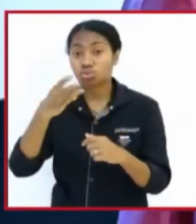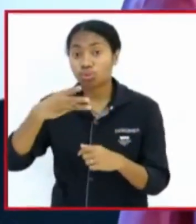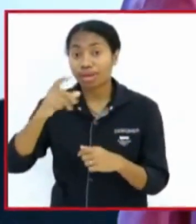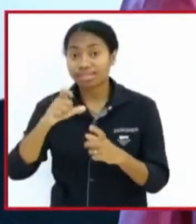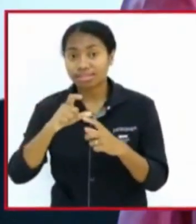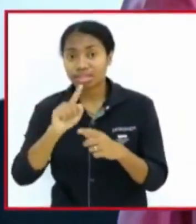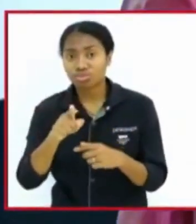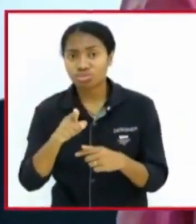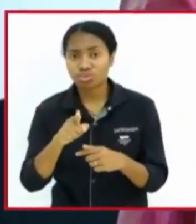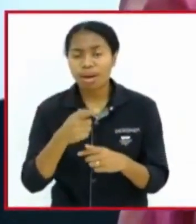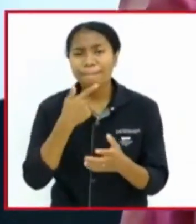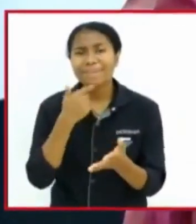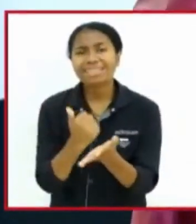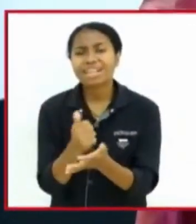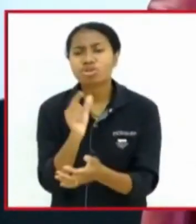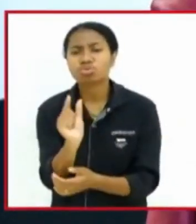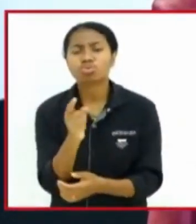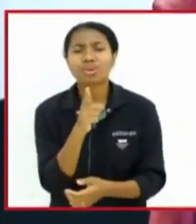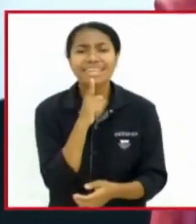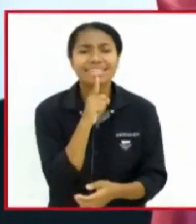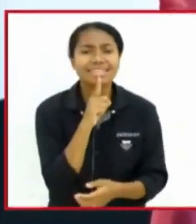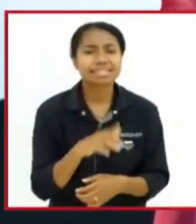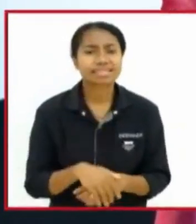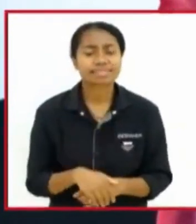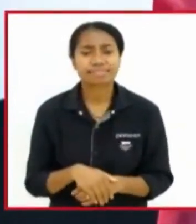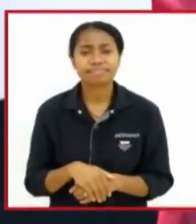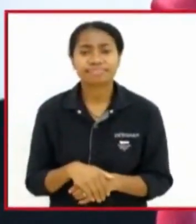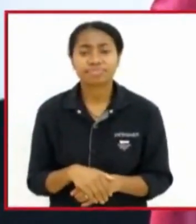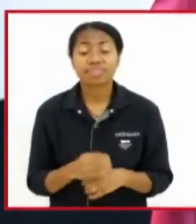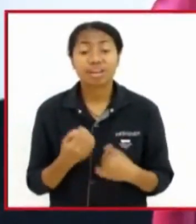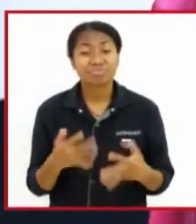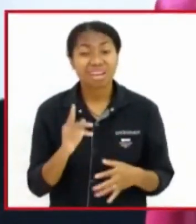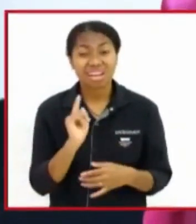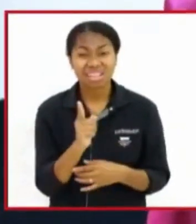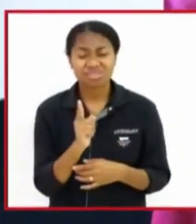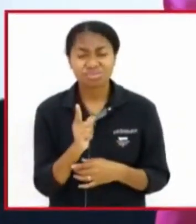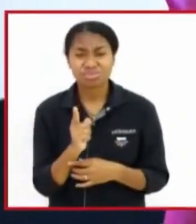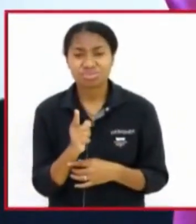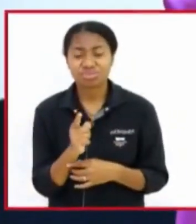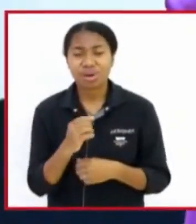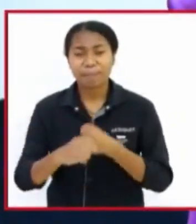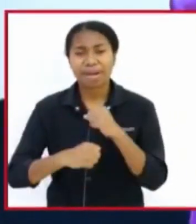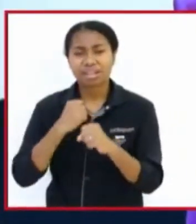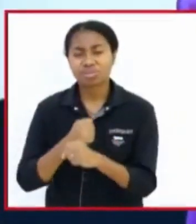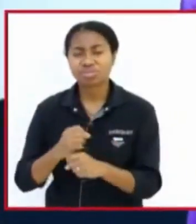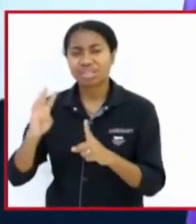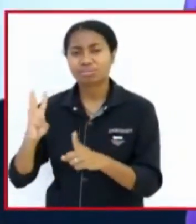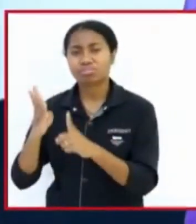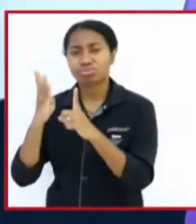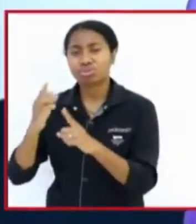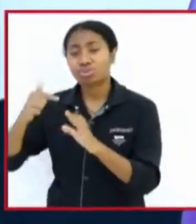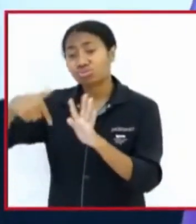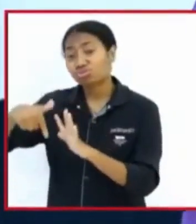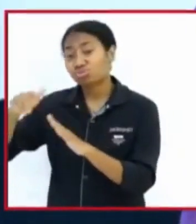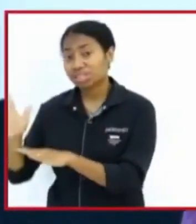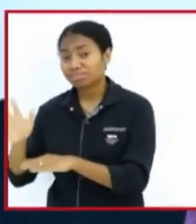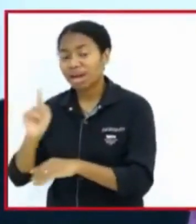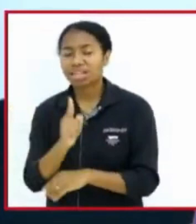Inggris dan karena itu maka pada tahun 1875